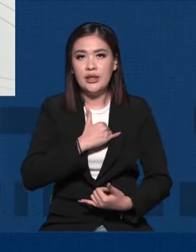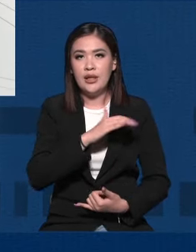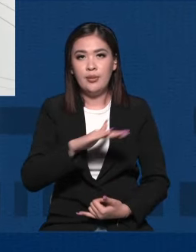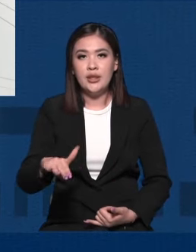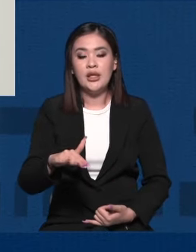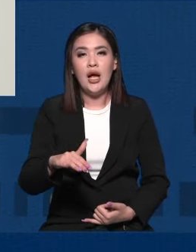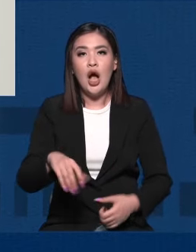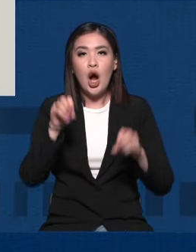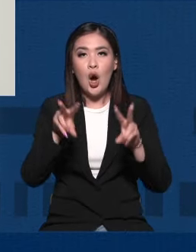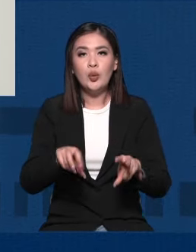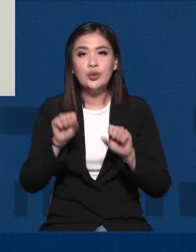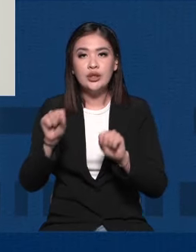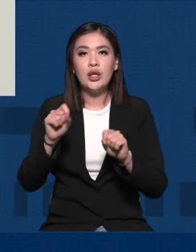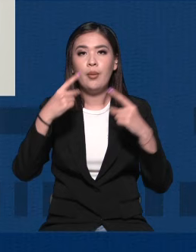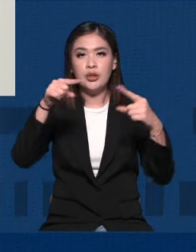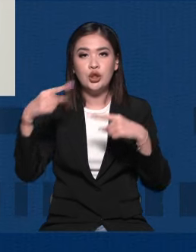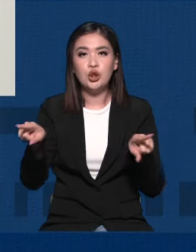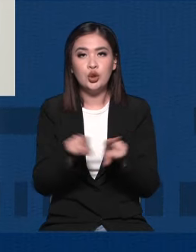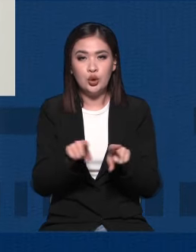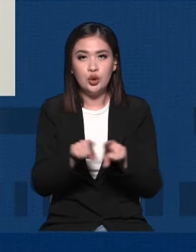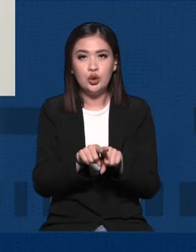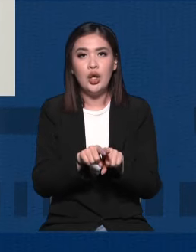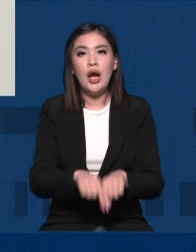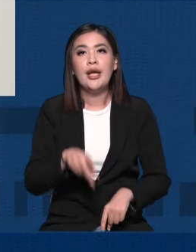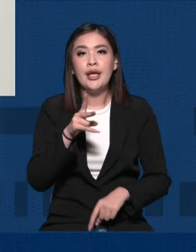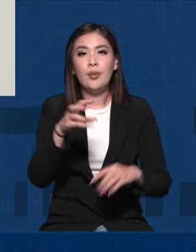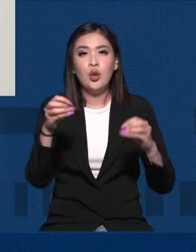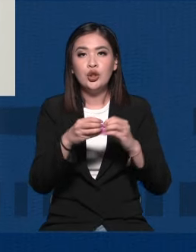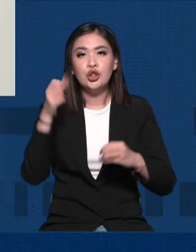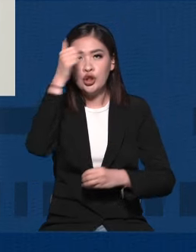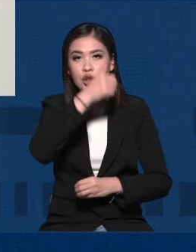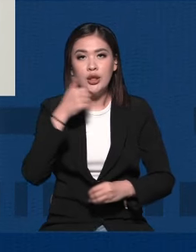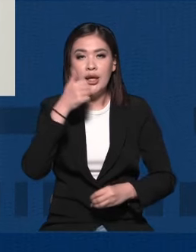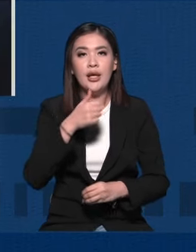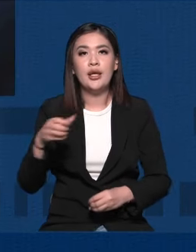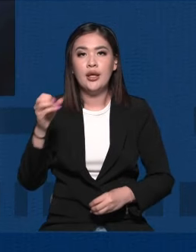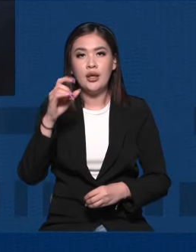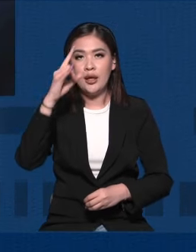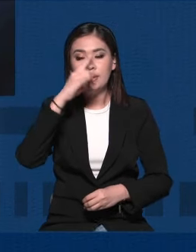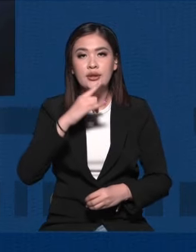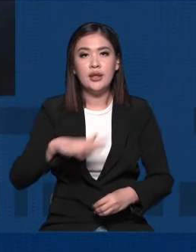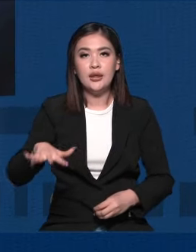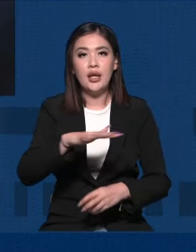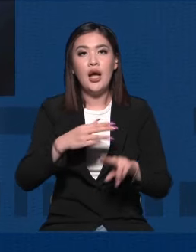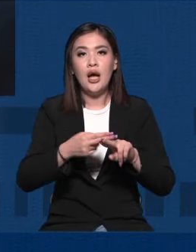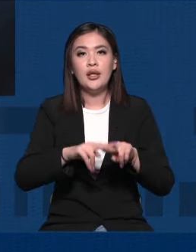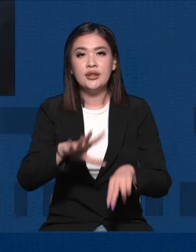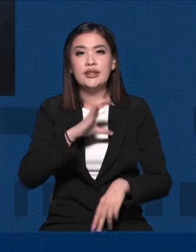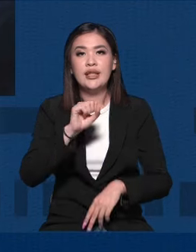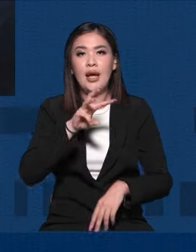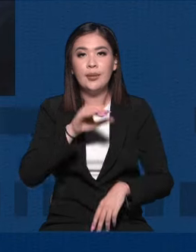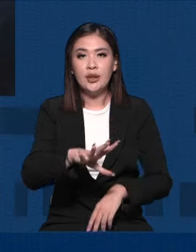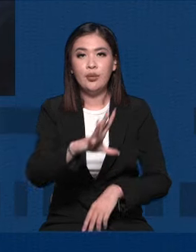жерлерде де қауіпсіздік мәселесін мығым ұстап отыр. 2010 жылы Елордада Еуропада қауіпсіздік және ынтымақтастық ұйымының саммиті